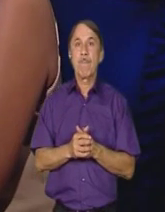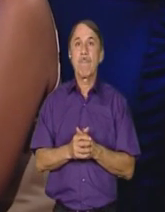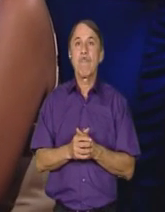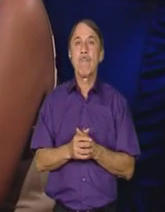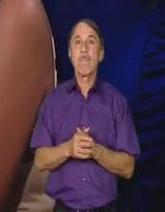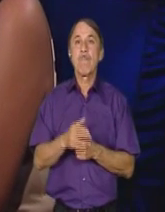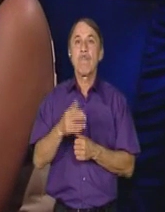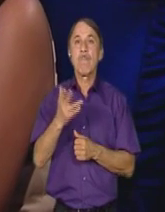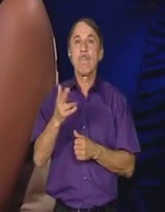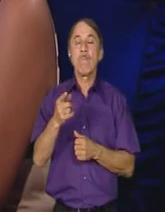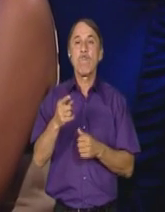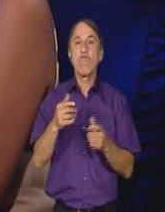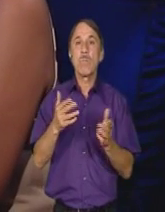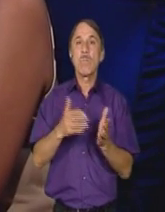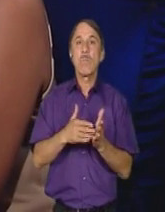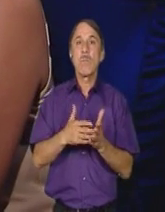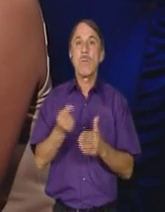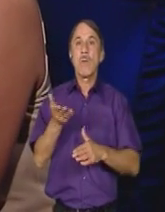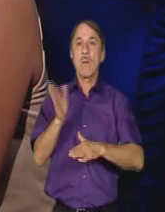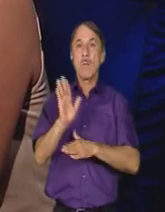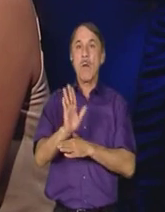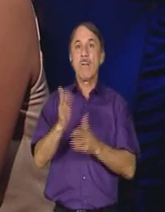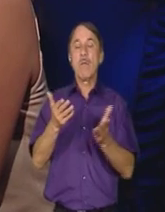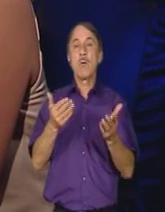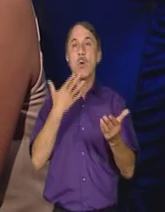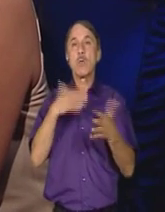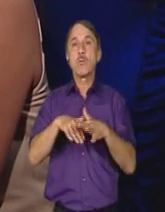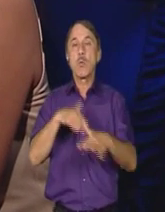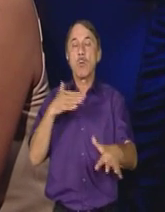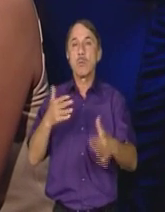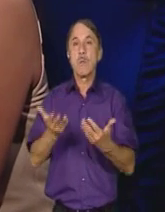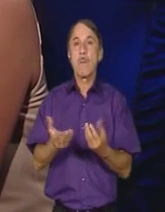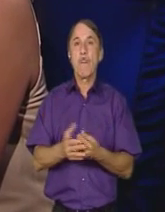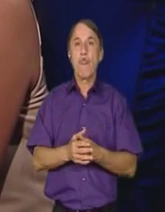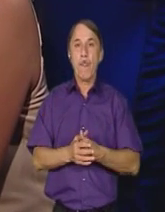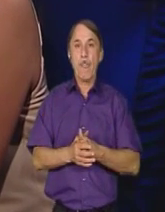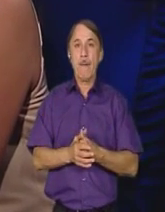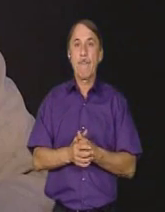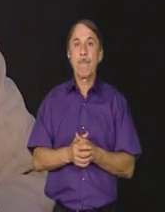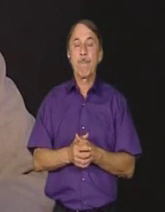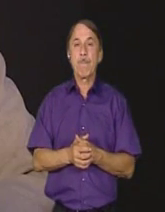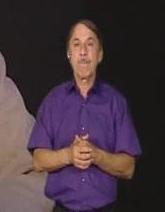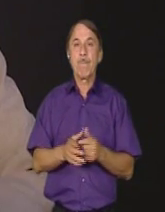Vi ste bili u dva mandata, ali tako, predsjednik Narodne skupštine. U jednom.